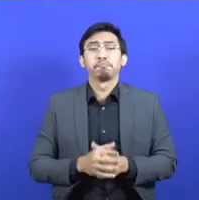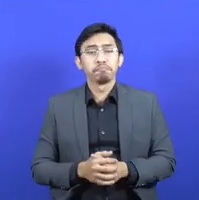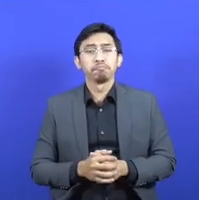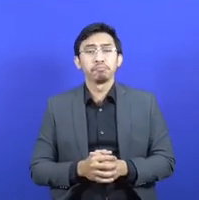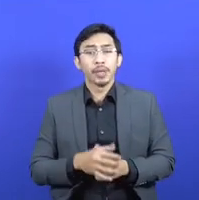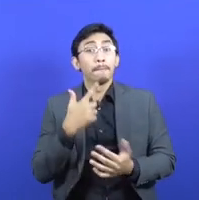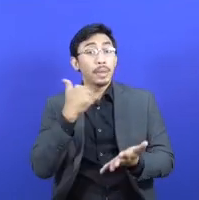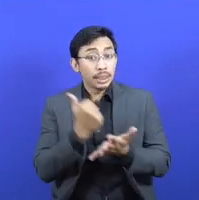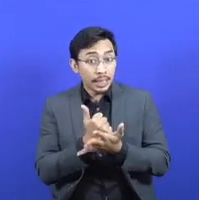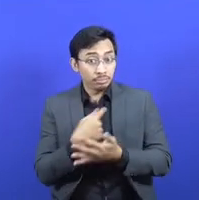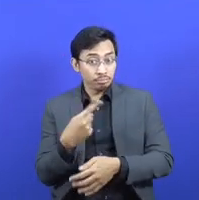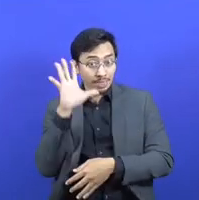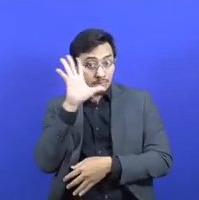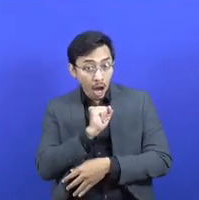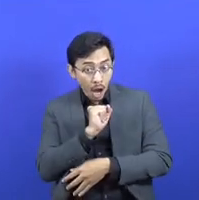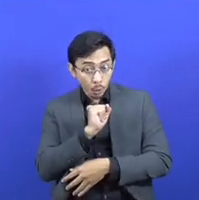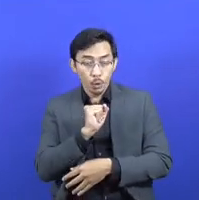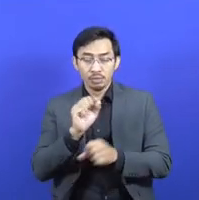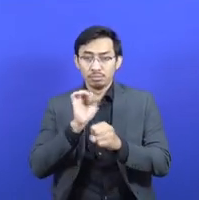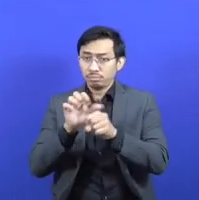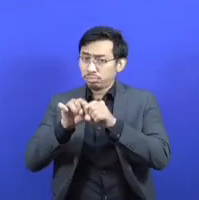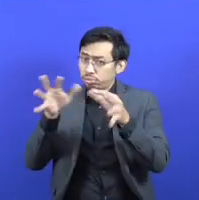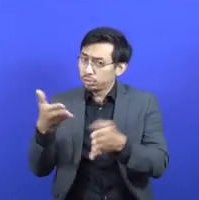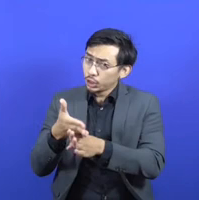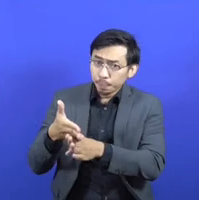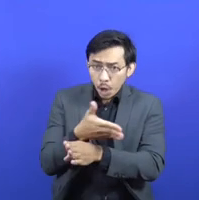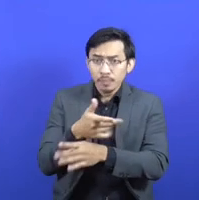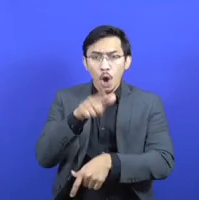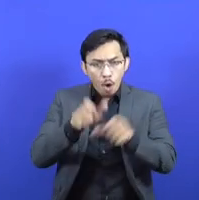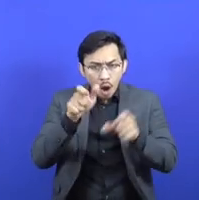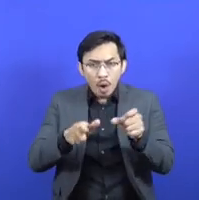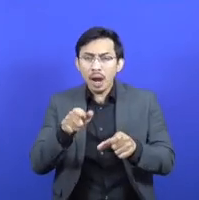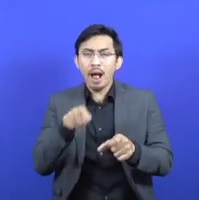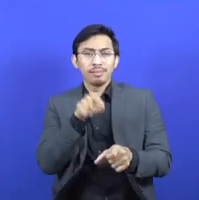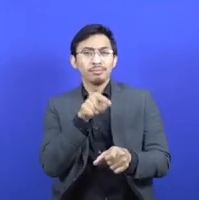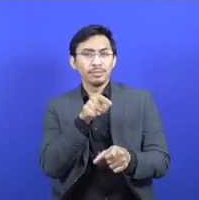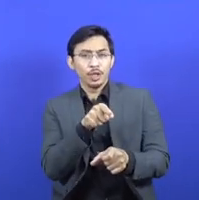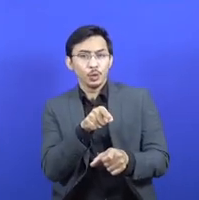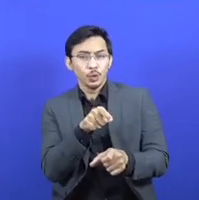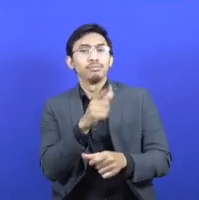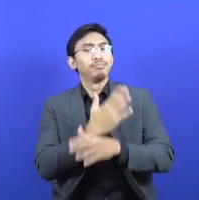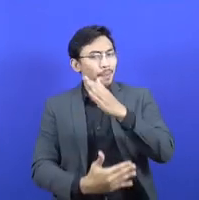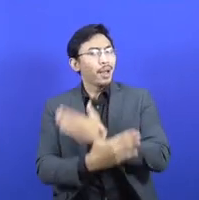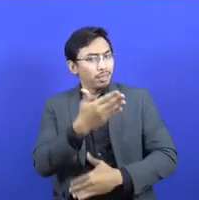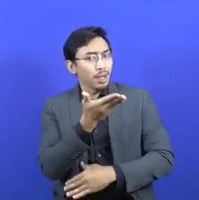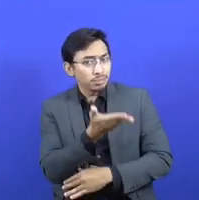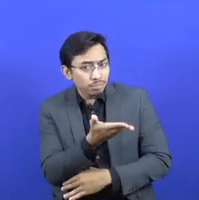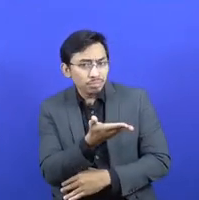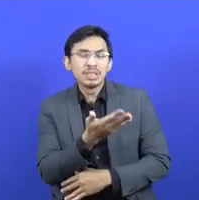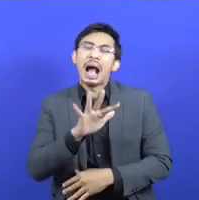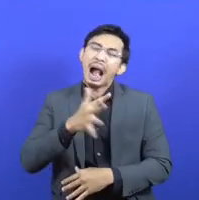kependudukan. Penting juga diketahui, bahkan sebelum masa pandemi, orang-orang dengan status sebagai